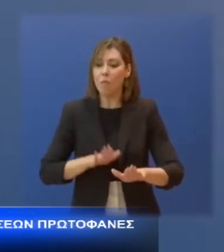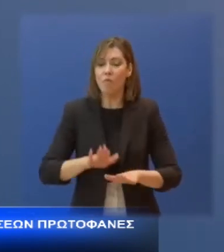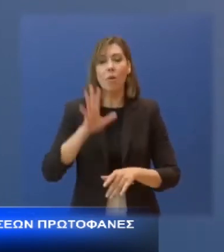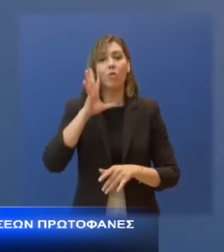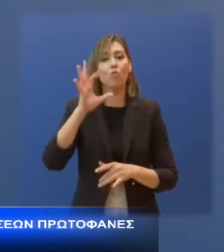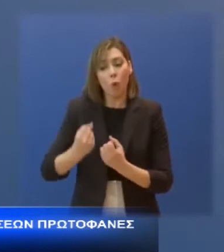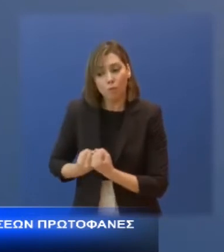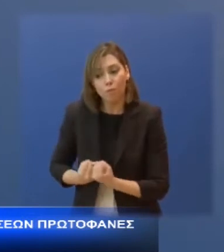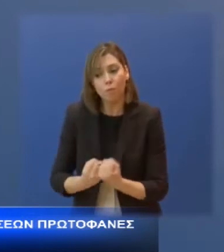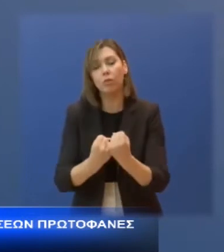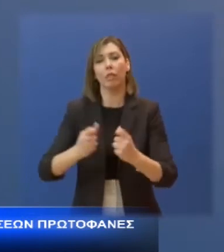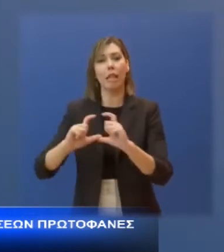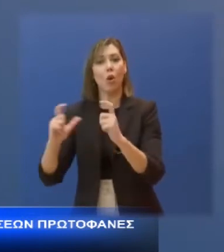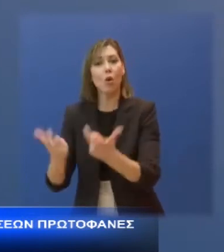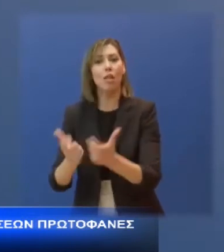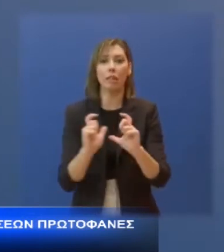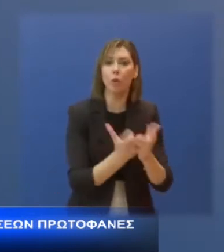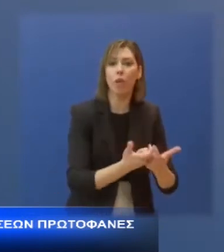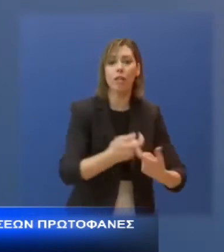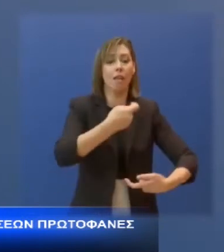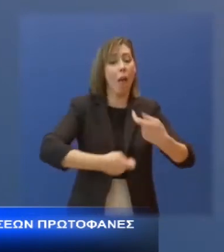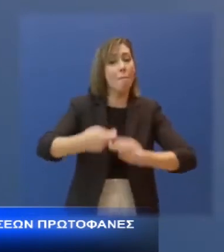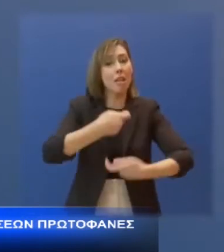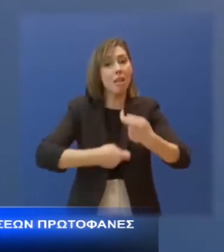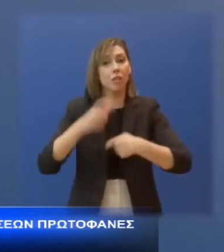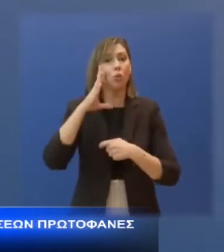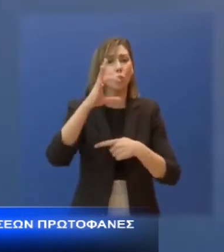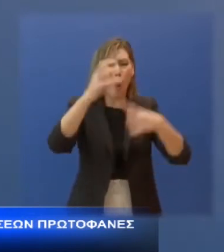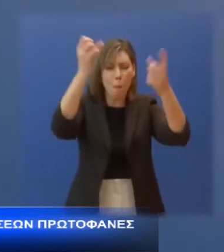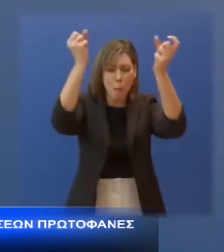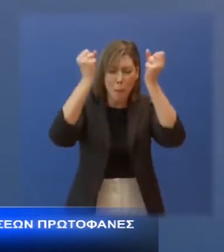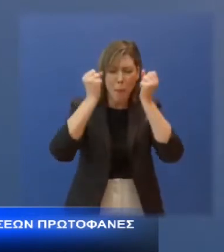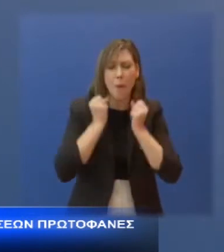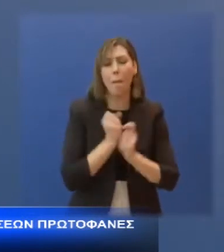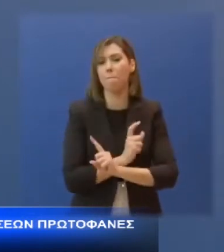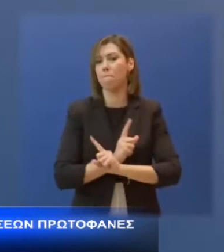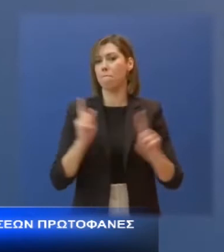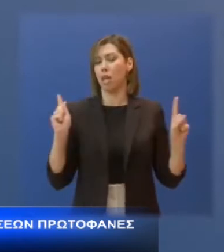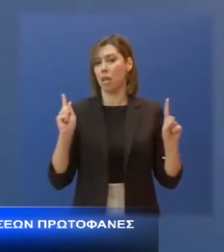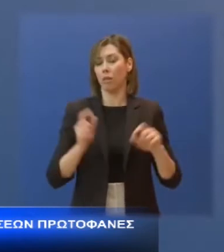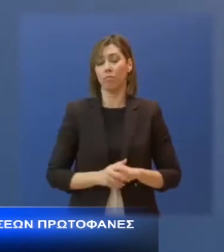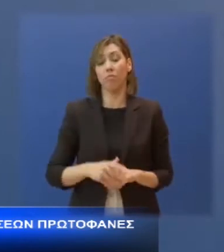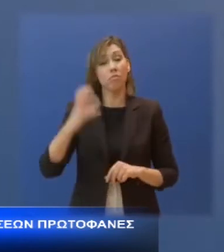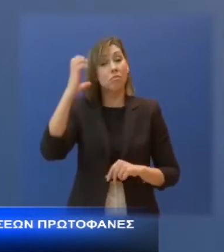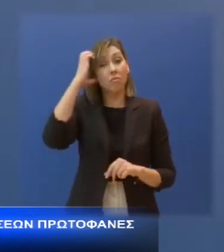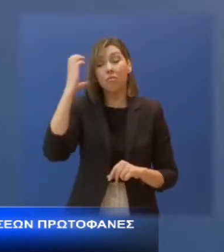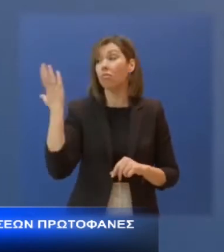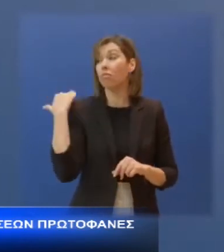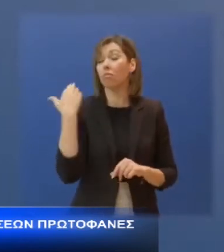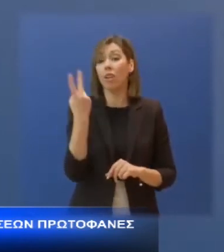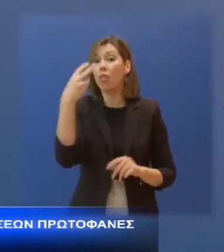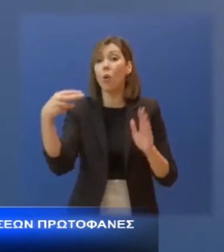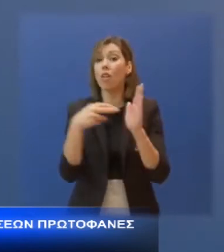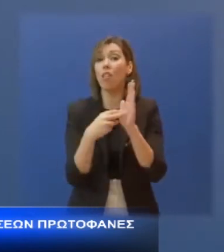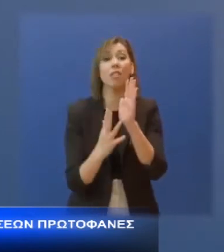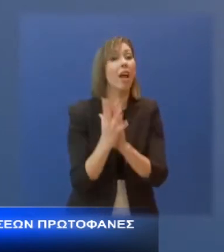και επιχειρήσεις, αποτρέποντας πολύ χειρότερα. Η πρόσφατη κρίση των μνημονίων, ειδικά η διαχείριση του 2015, έχει